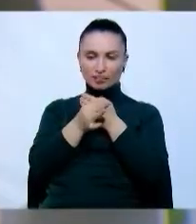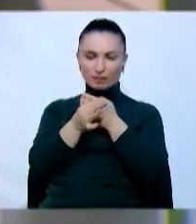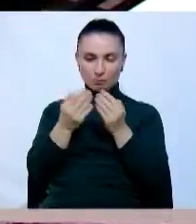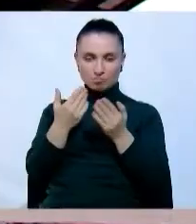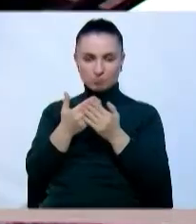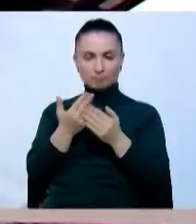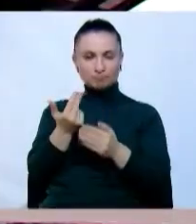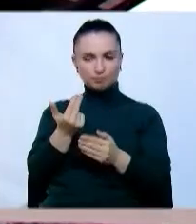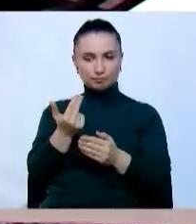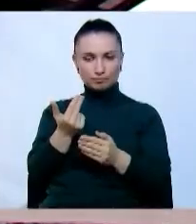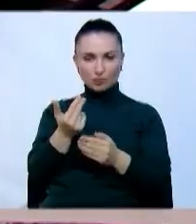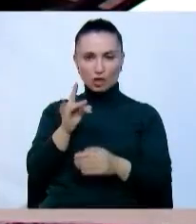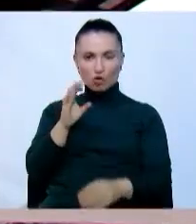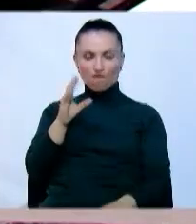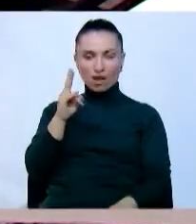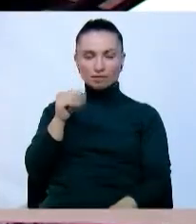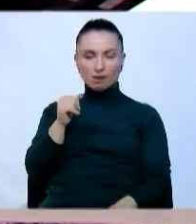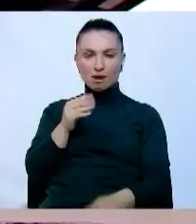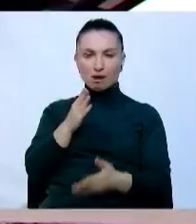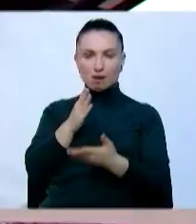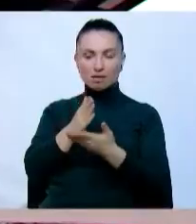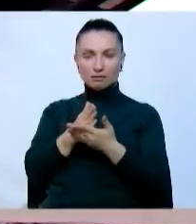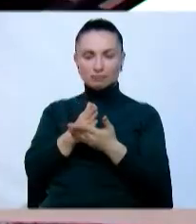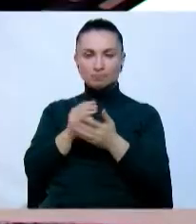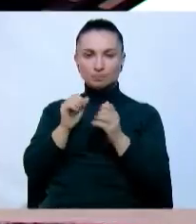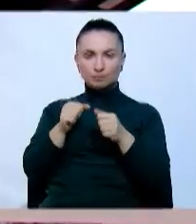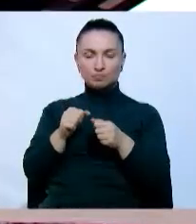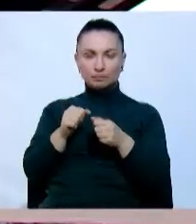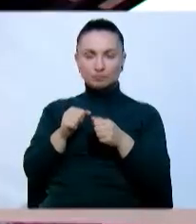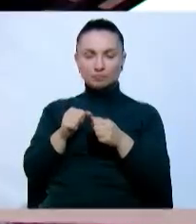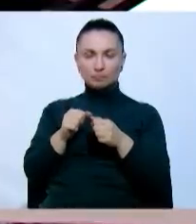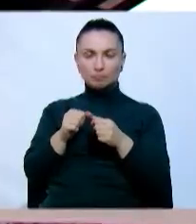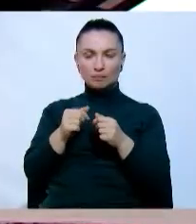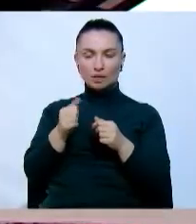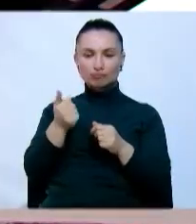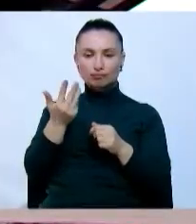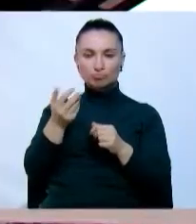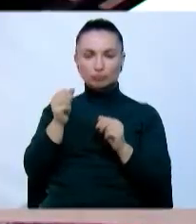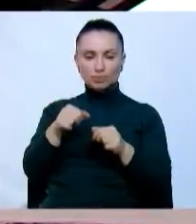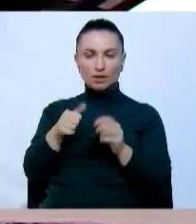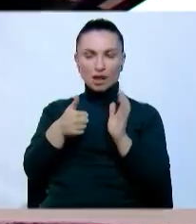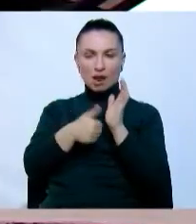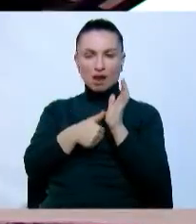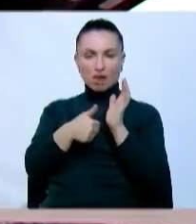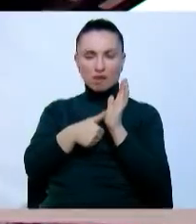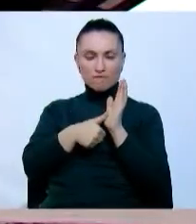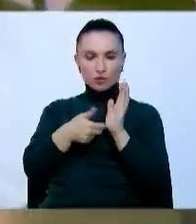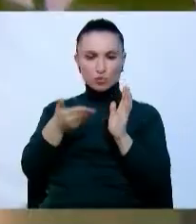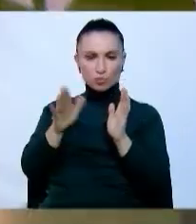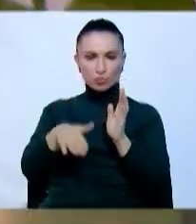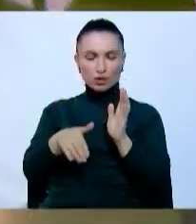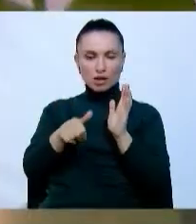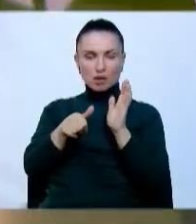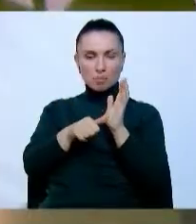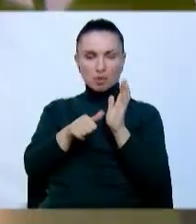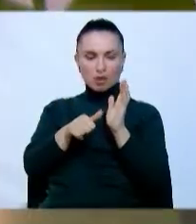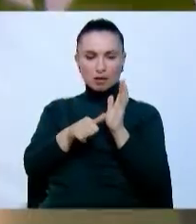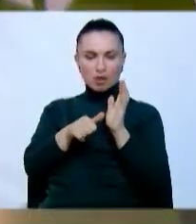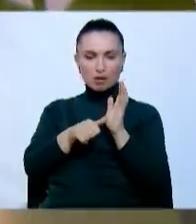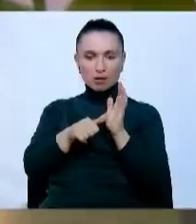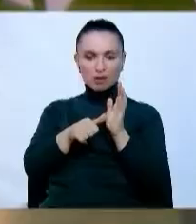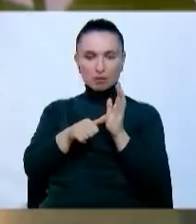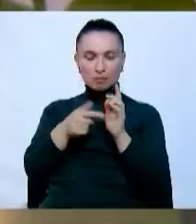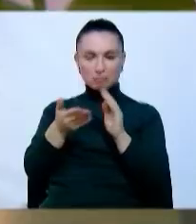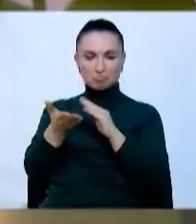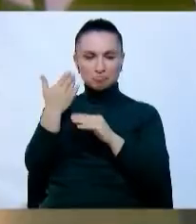კი ბატონო. რქოვანა გახლავთ, რქოვანა შედგება რამოდენიმე შრისგან. რქოვანა შედგება 6 შრისგან, მე-6 შრი ახლა რამოდენიმე წლის უკან